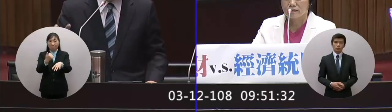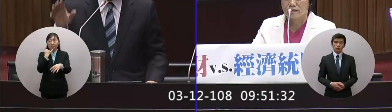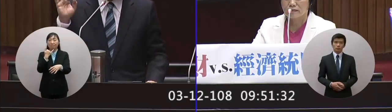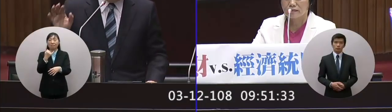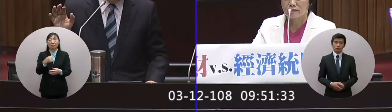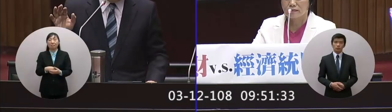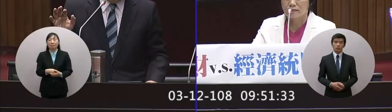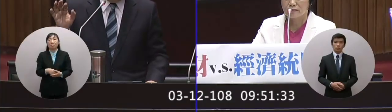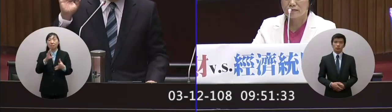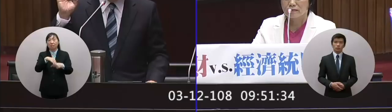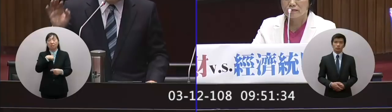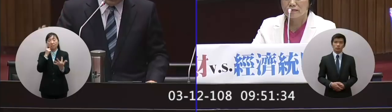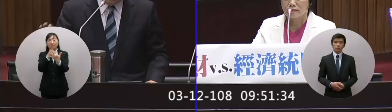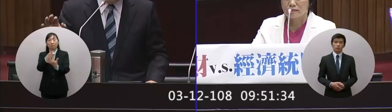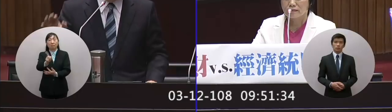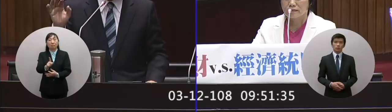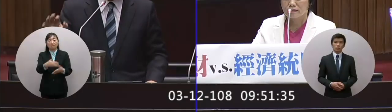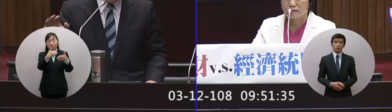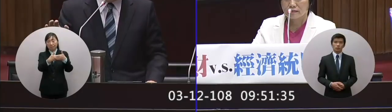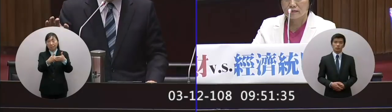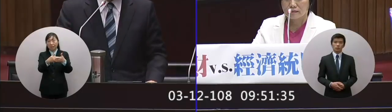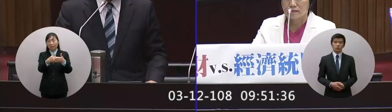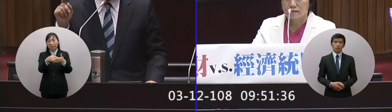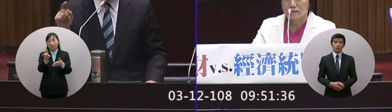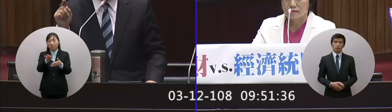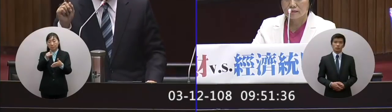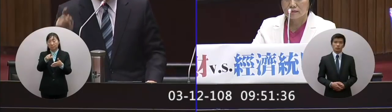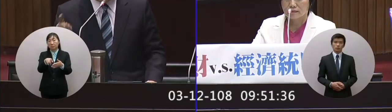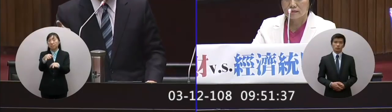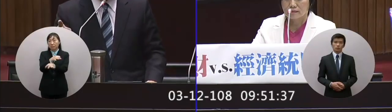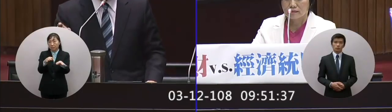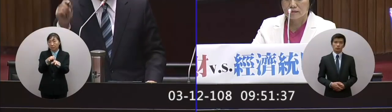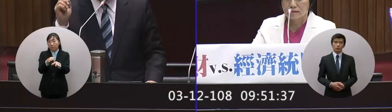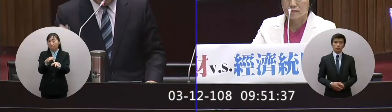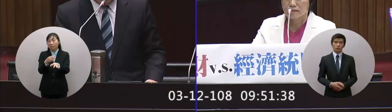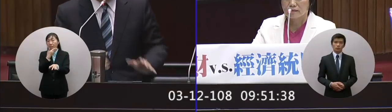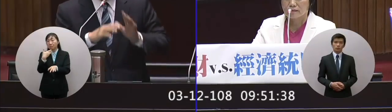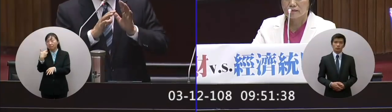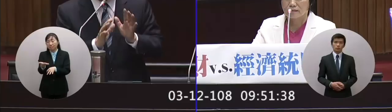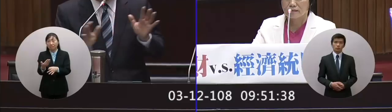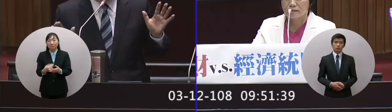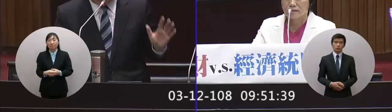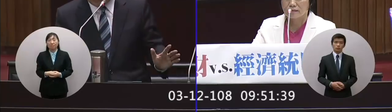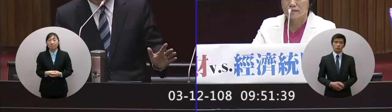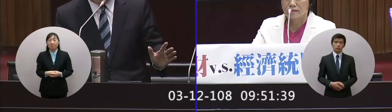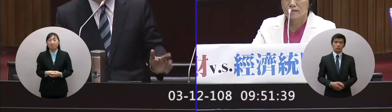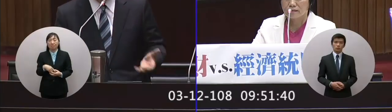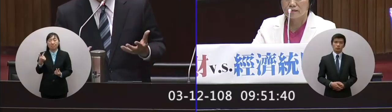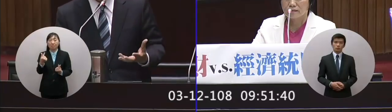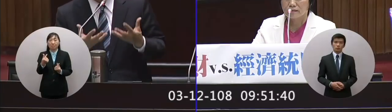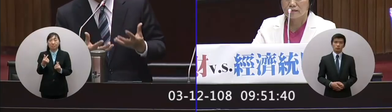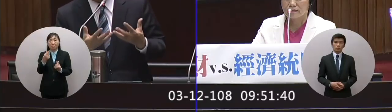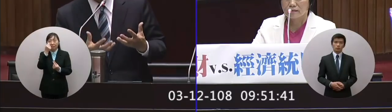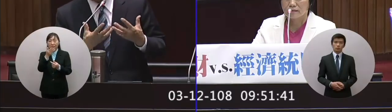看出中国利用经济或者利用利益来特别